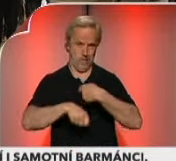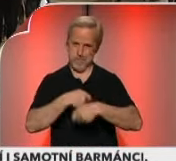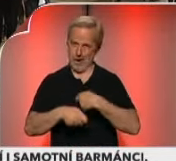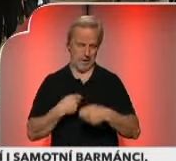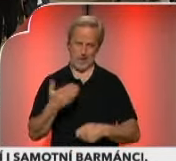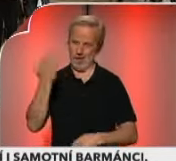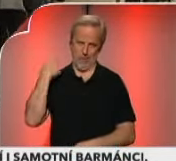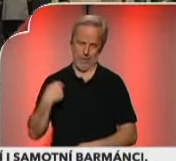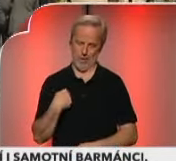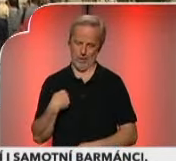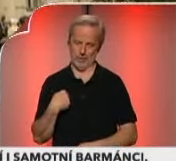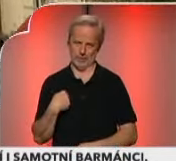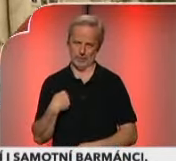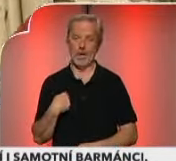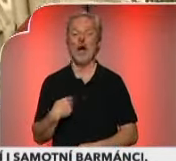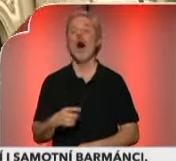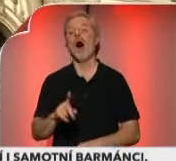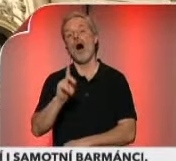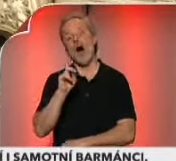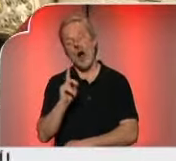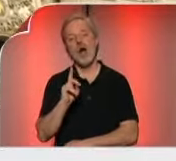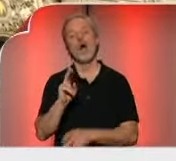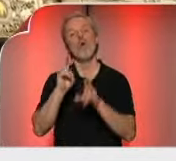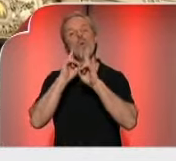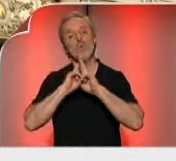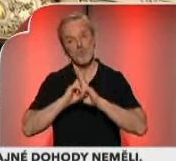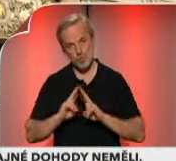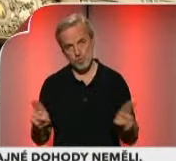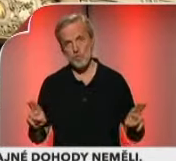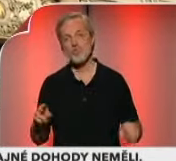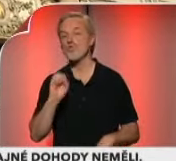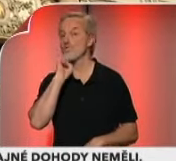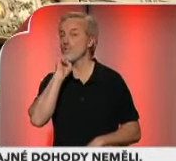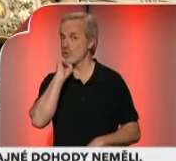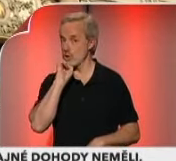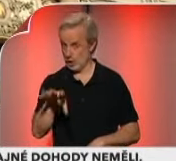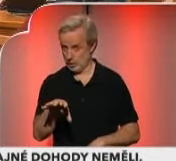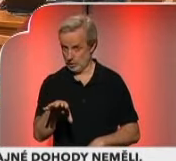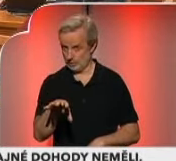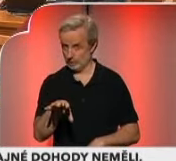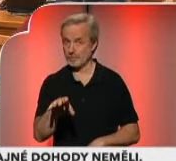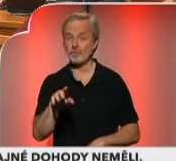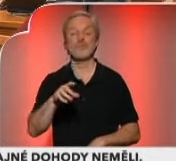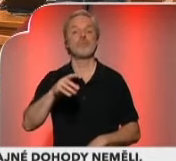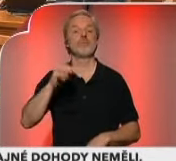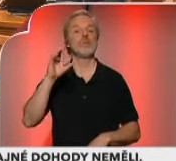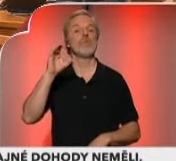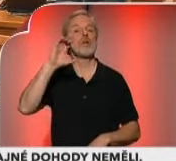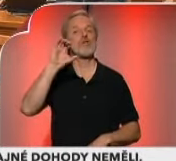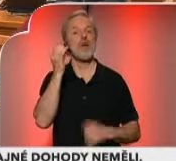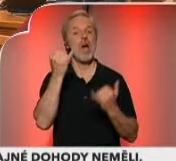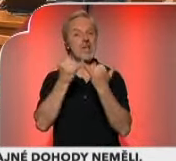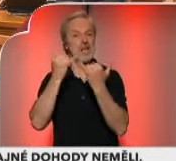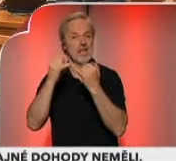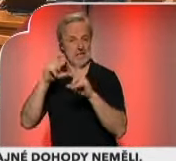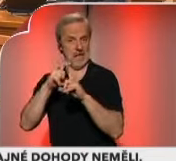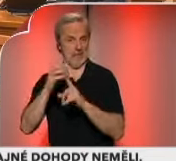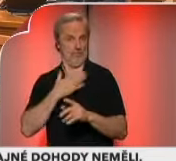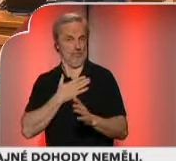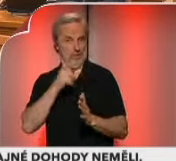rozhodnutím co mohu říci je že ta politika sociální demokracie ve Středních Čechách